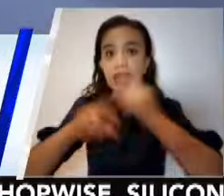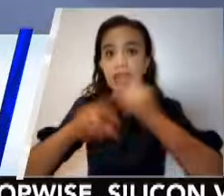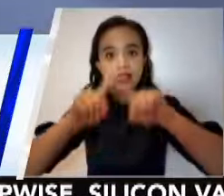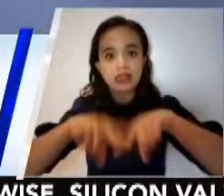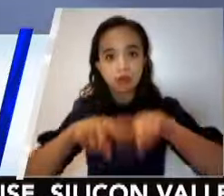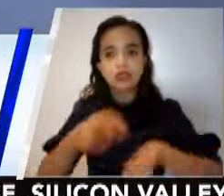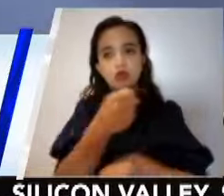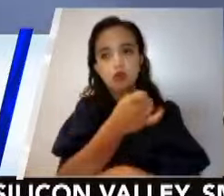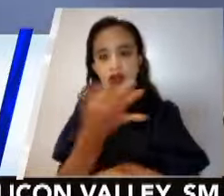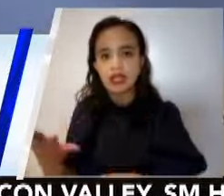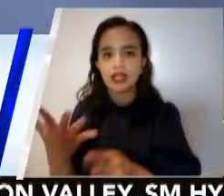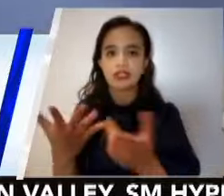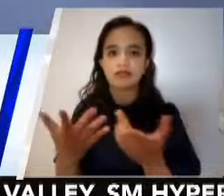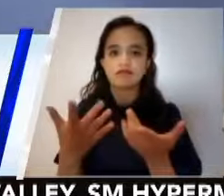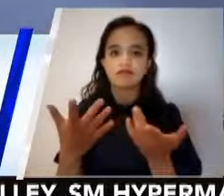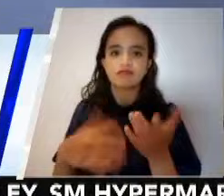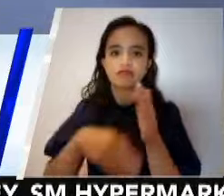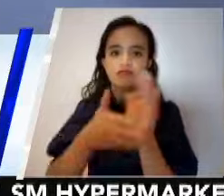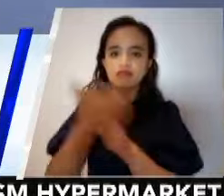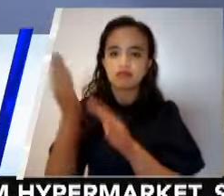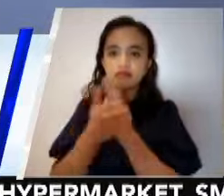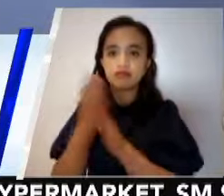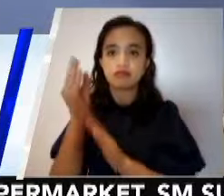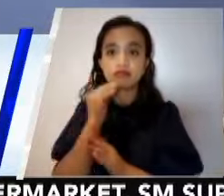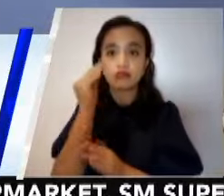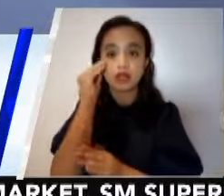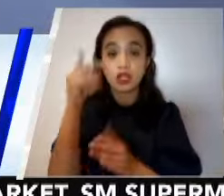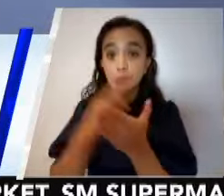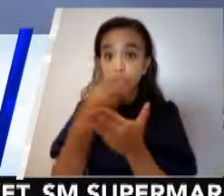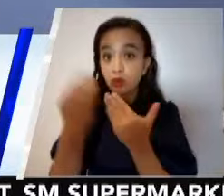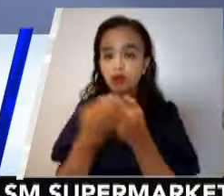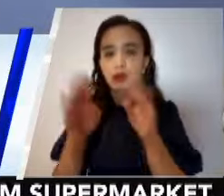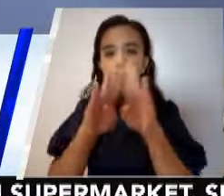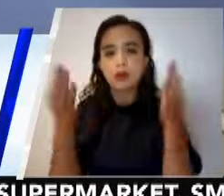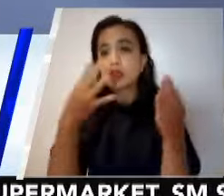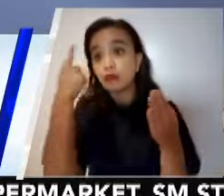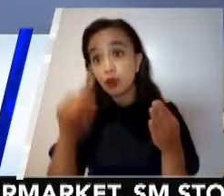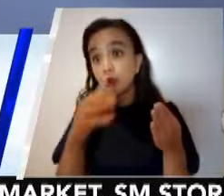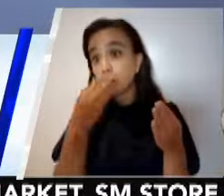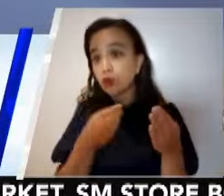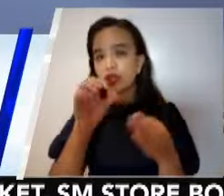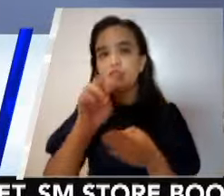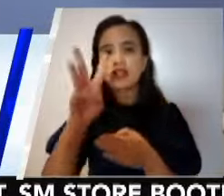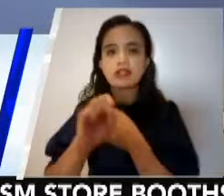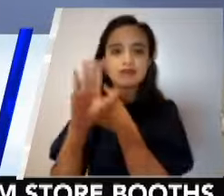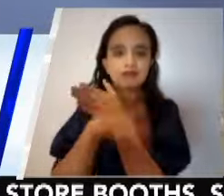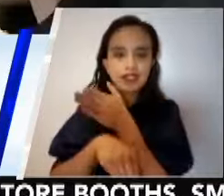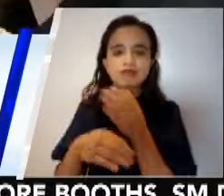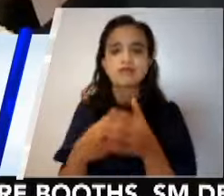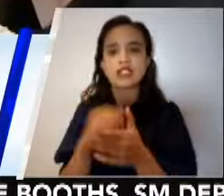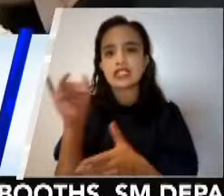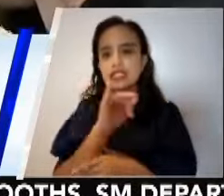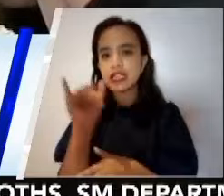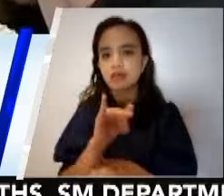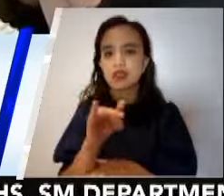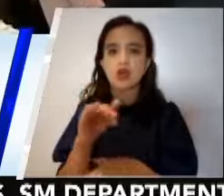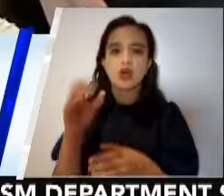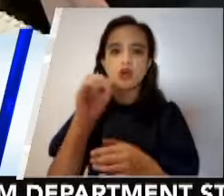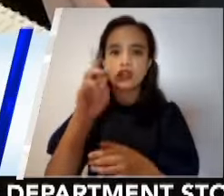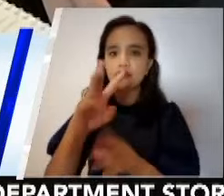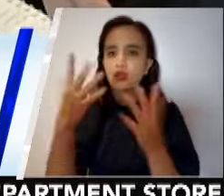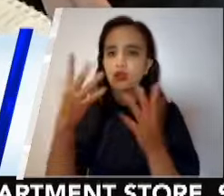marirepatriate. Bukas ang programa sa mga nagbabalik na OFW at kanilang pamilya, pati sa mga distressed OFW. I